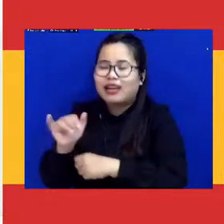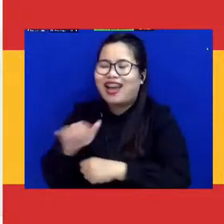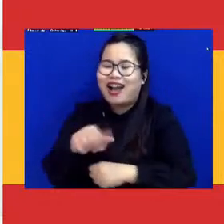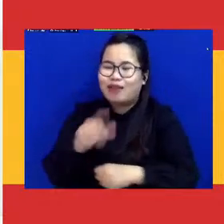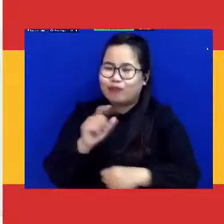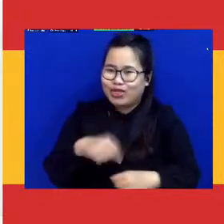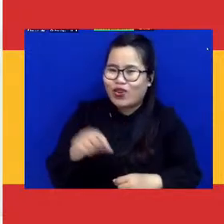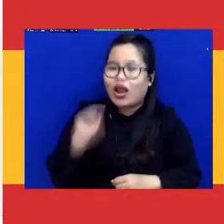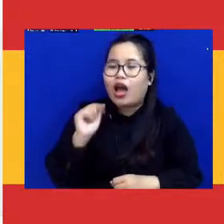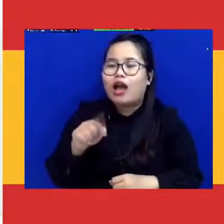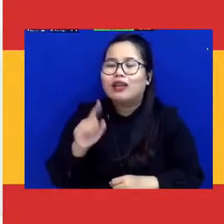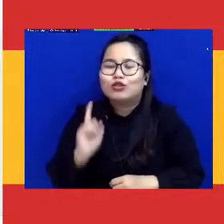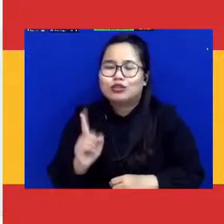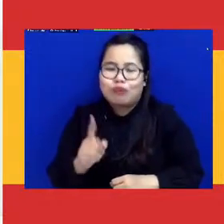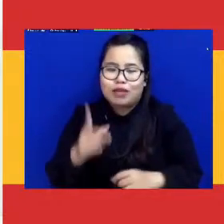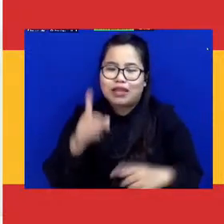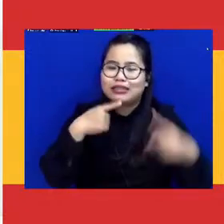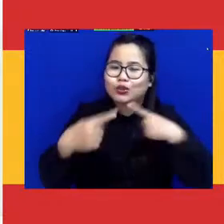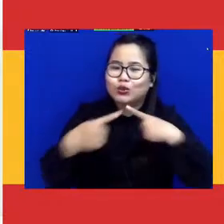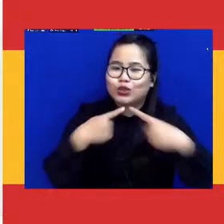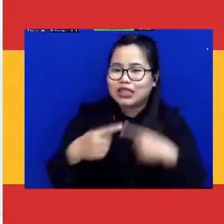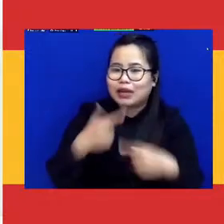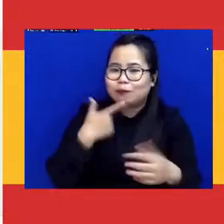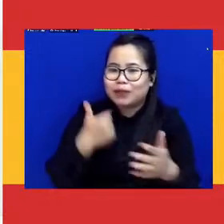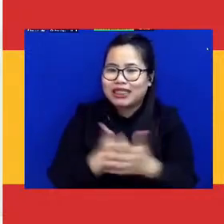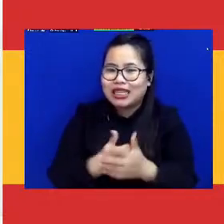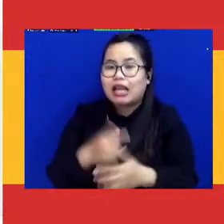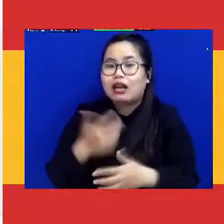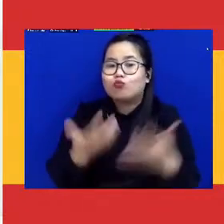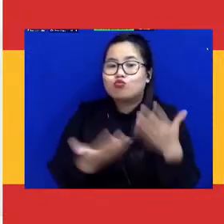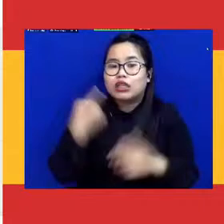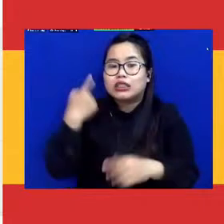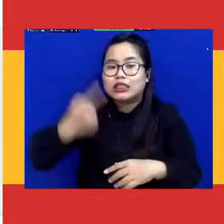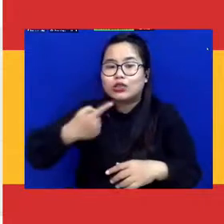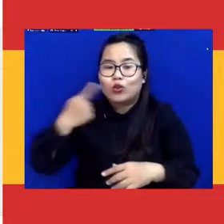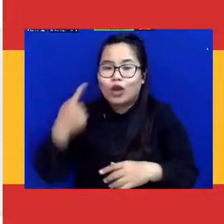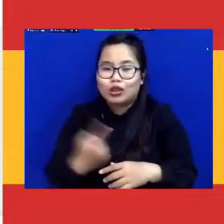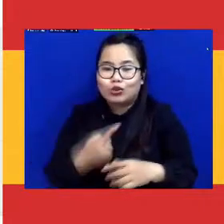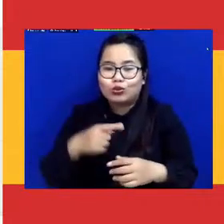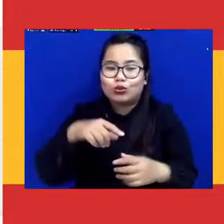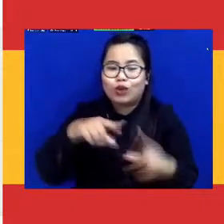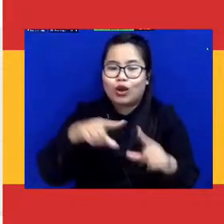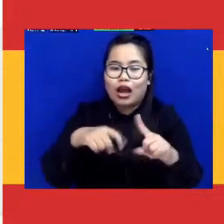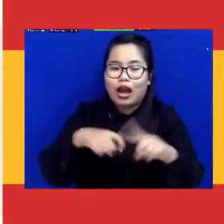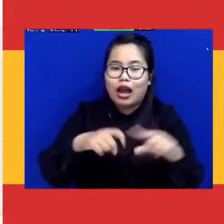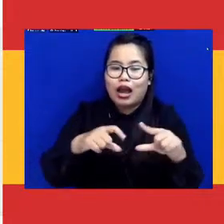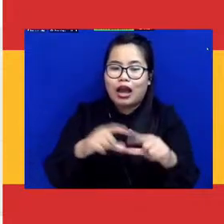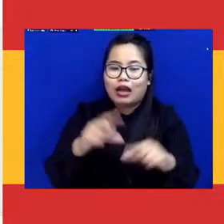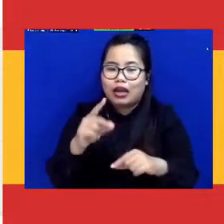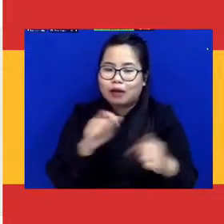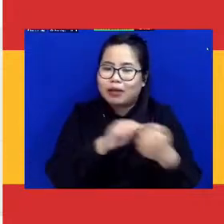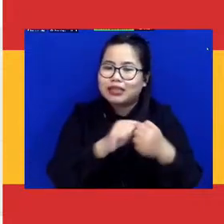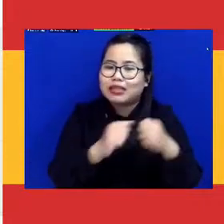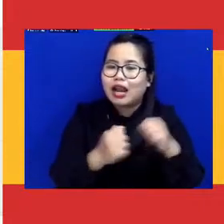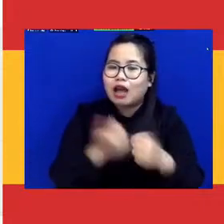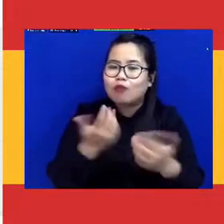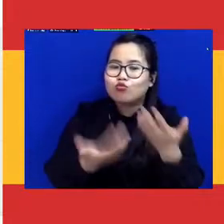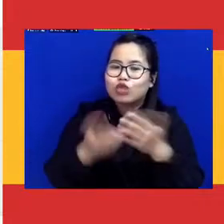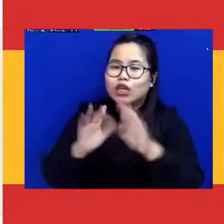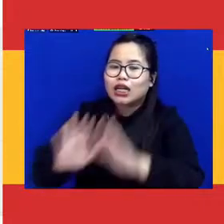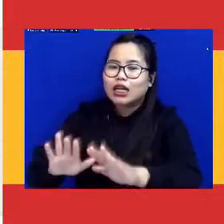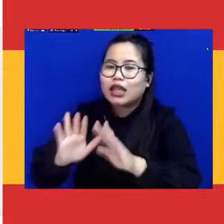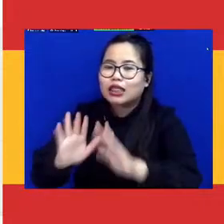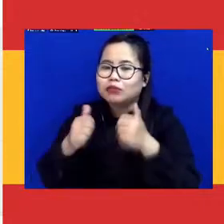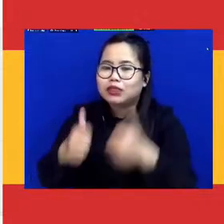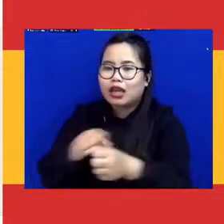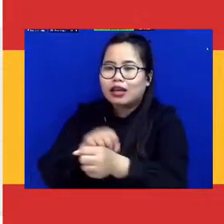itu perlu didiskusikan. Sesuatu yang tadinya menjadi akar permasalahan nanti bisa saja menjadi